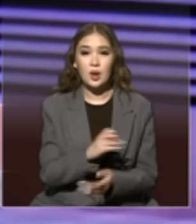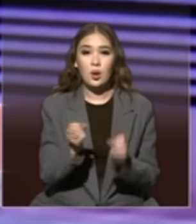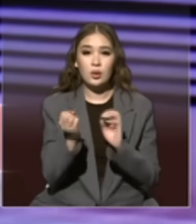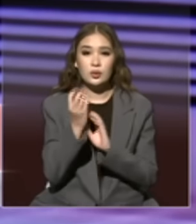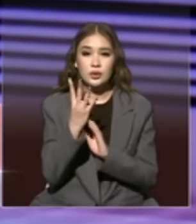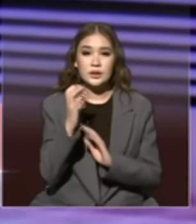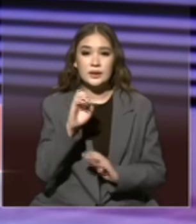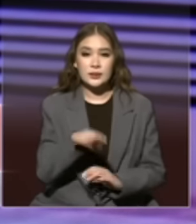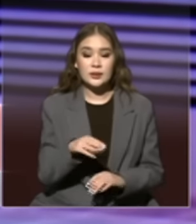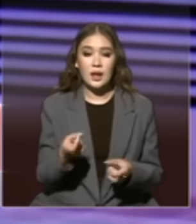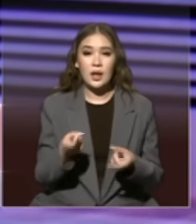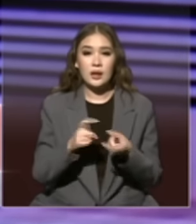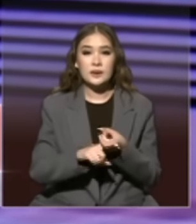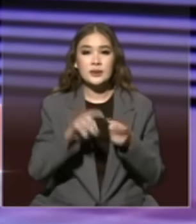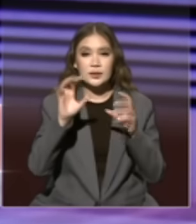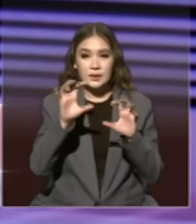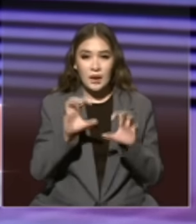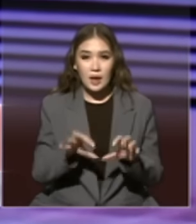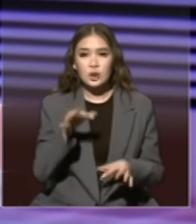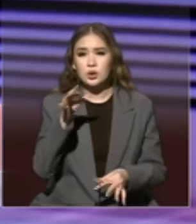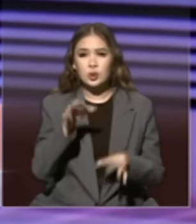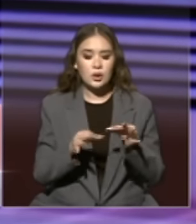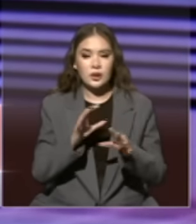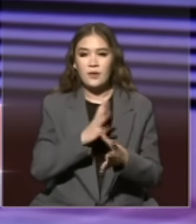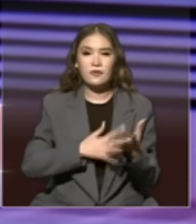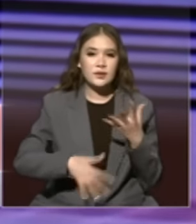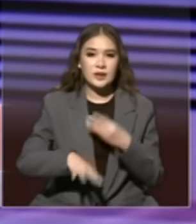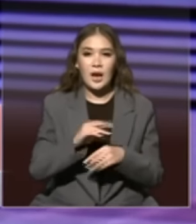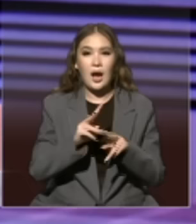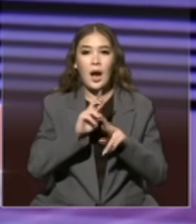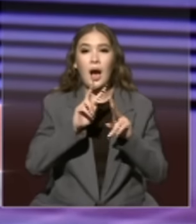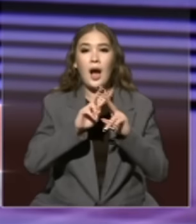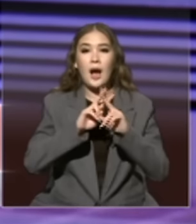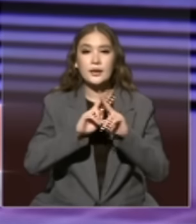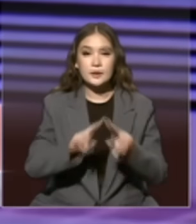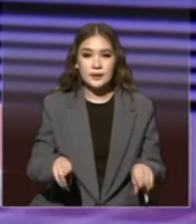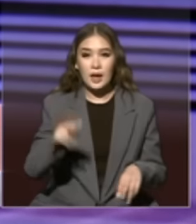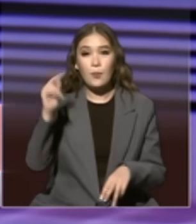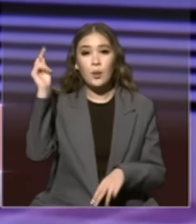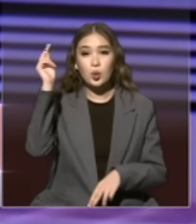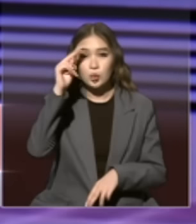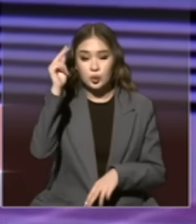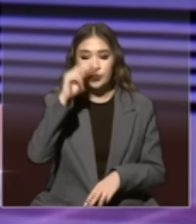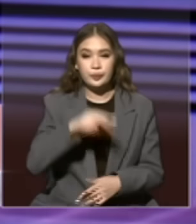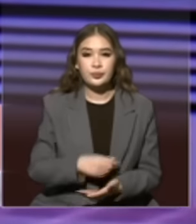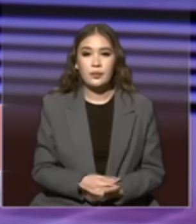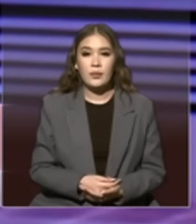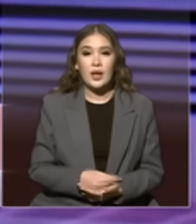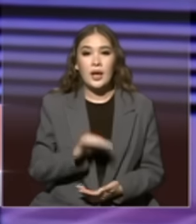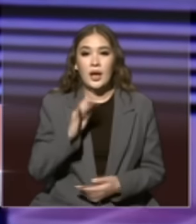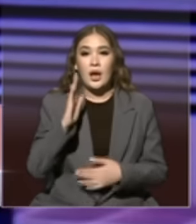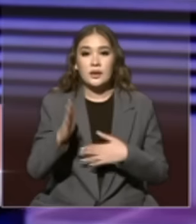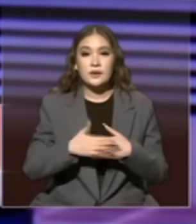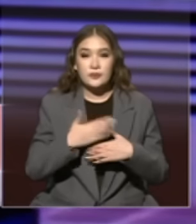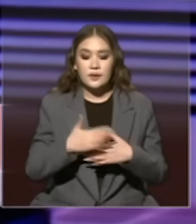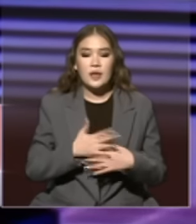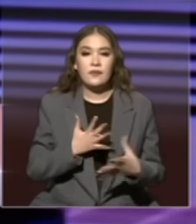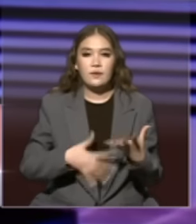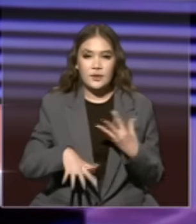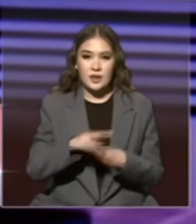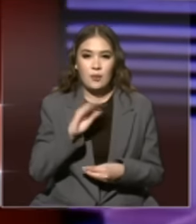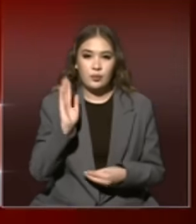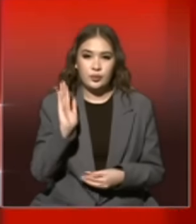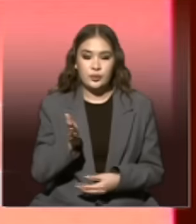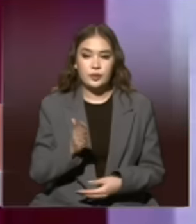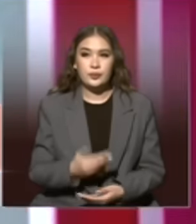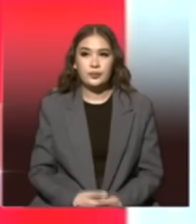бабындағы заң мен сот алдында барлығы тепе-тең деген принципті үйренді. Екіншіден жаза барлығына бірдей қолданылады. Осы